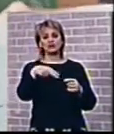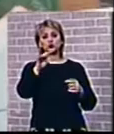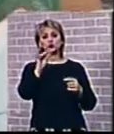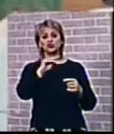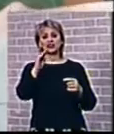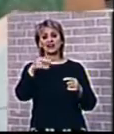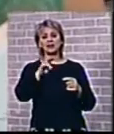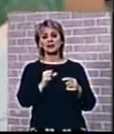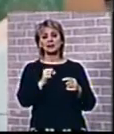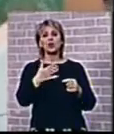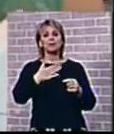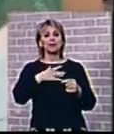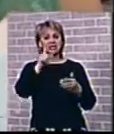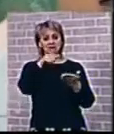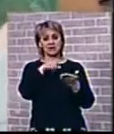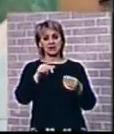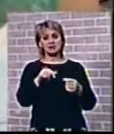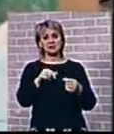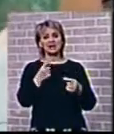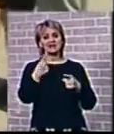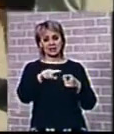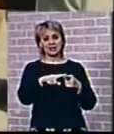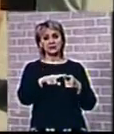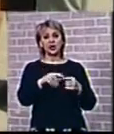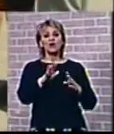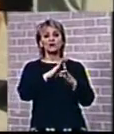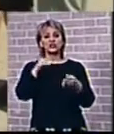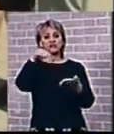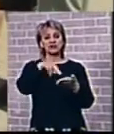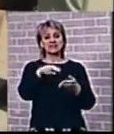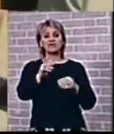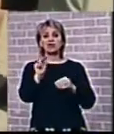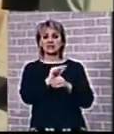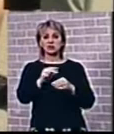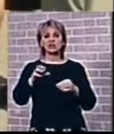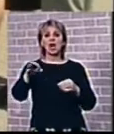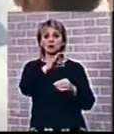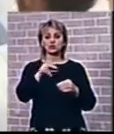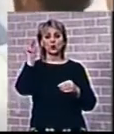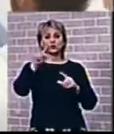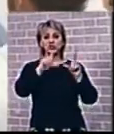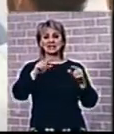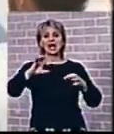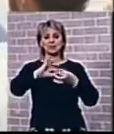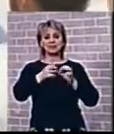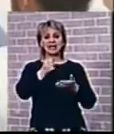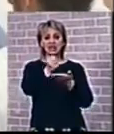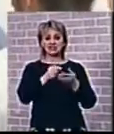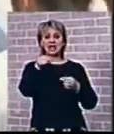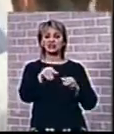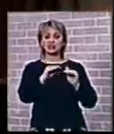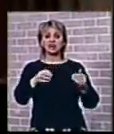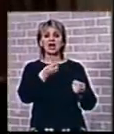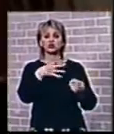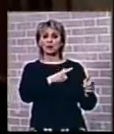дюжина. Мы не верим в это. В очередь выстроились воспитанники областного училища Олимпийского резерва. Эти ребята